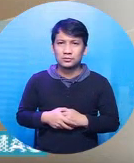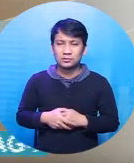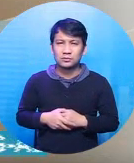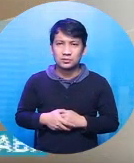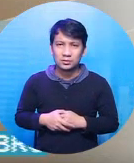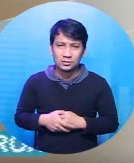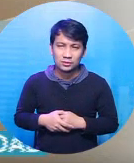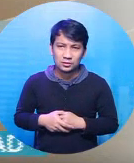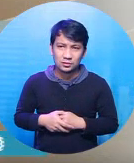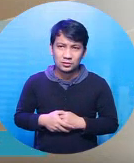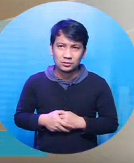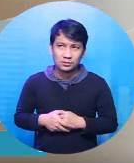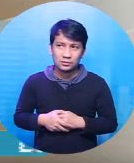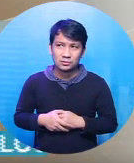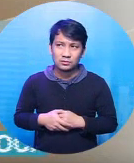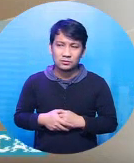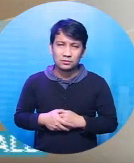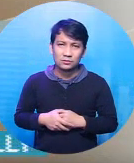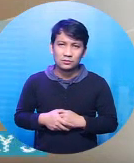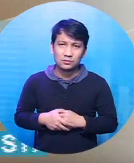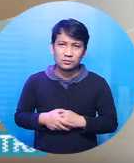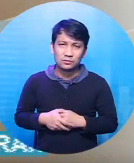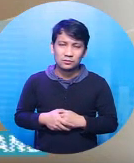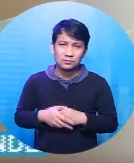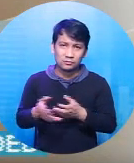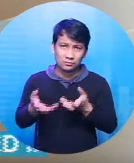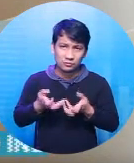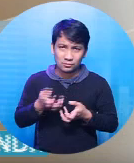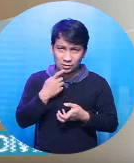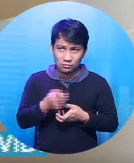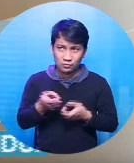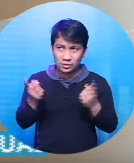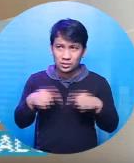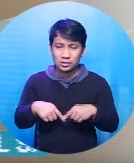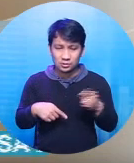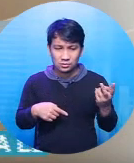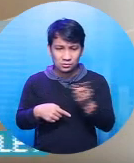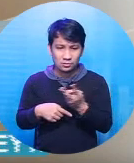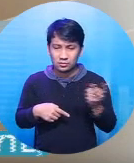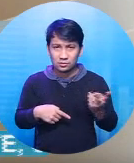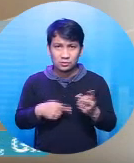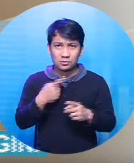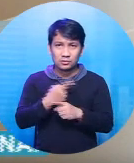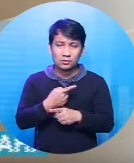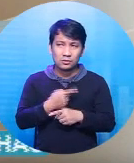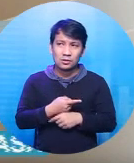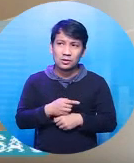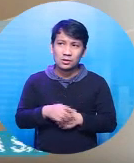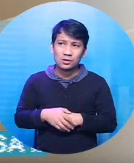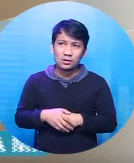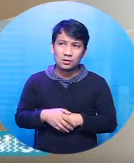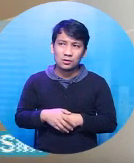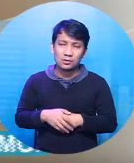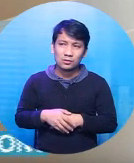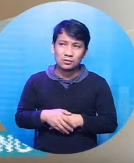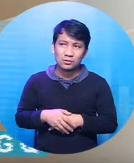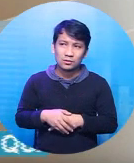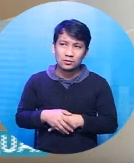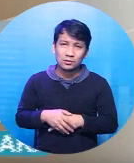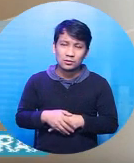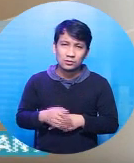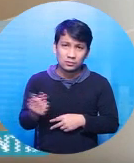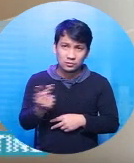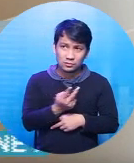Yun nga po yung gusto ko lang po mangyari sa kamila. May ali sila dito dahil po kakaroon po ng problema